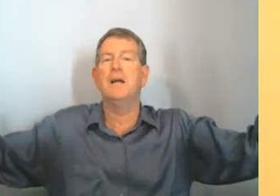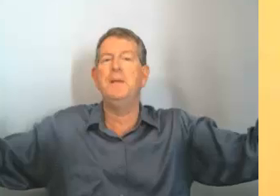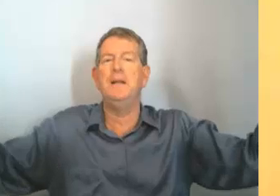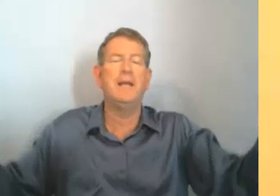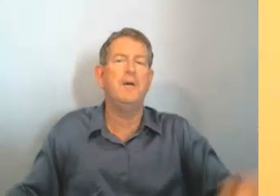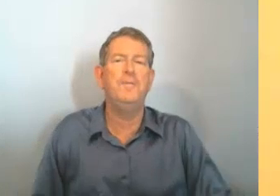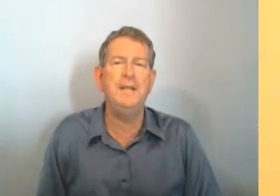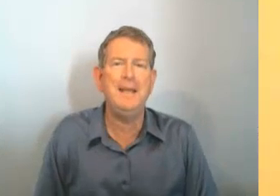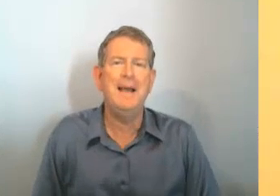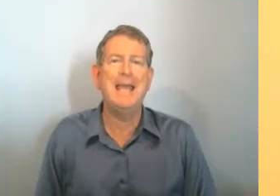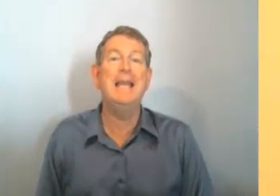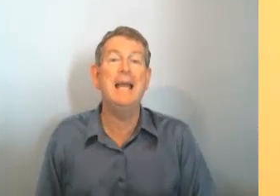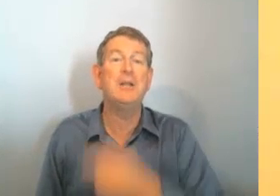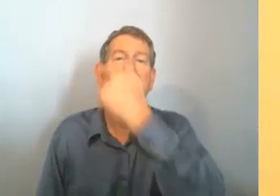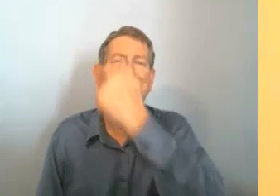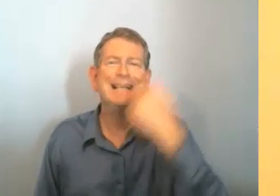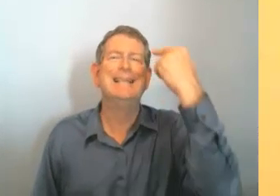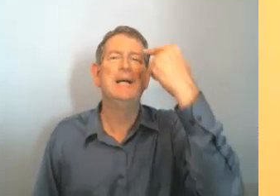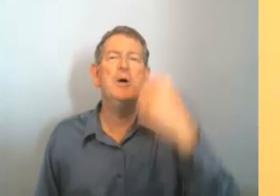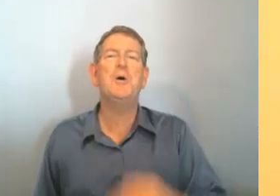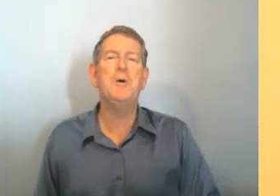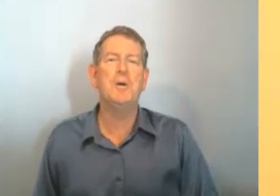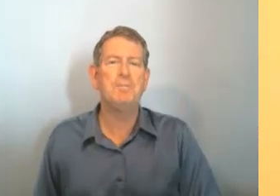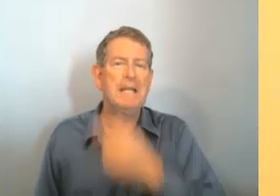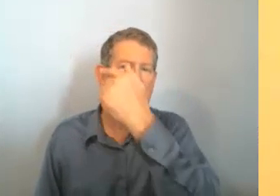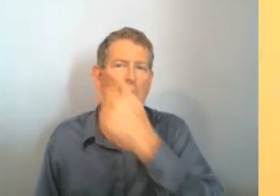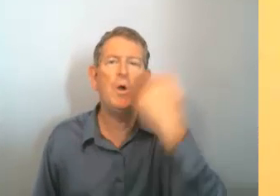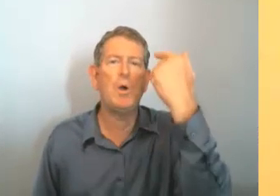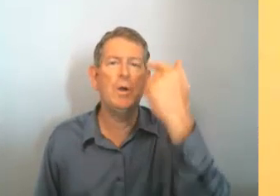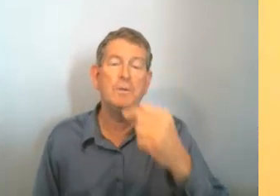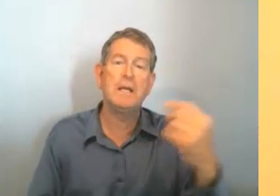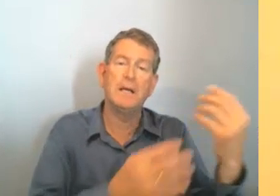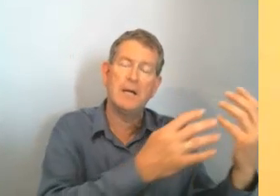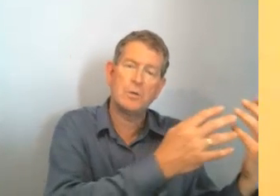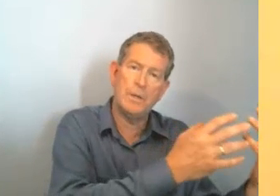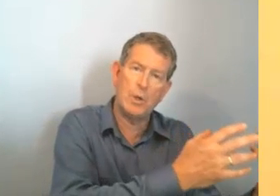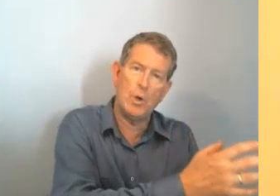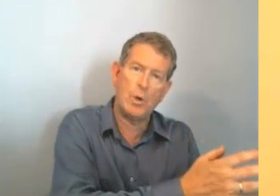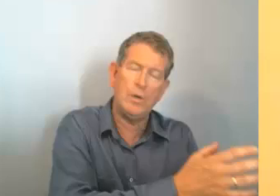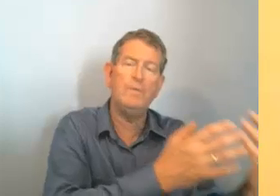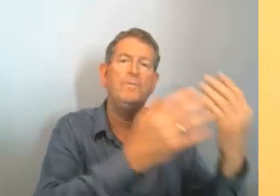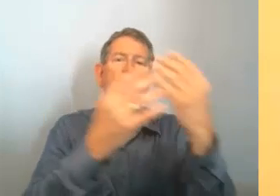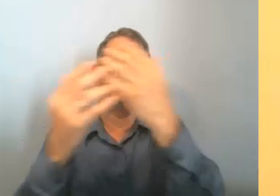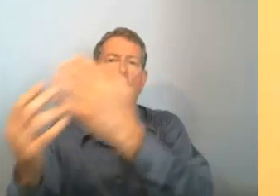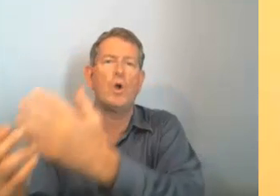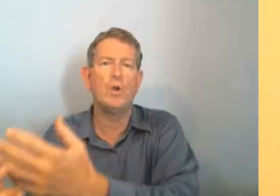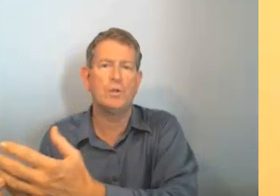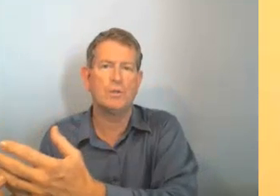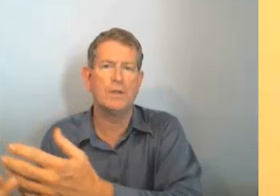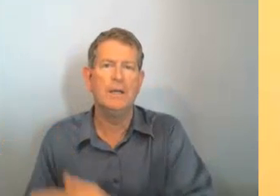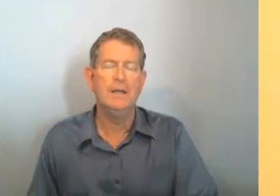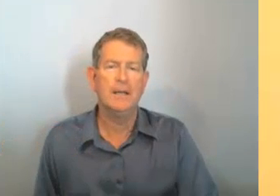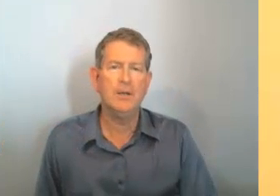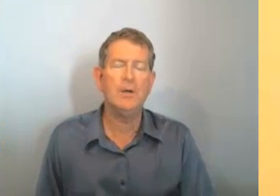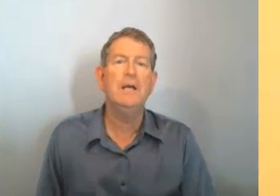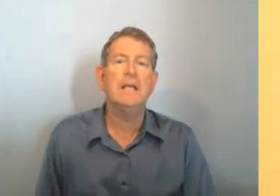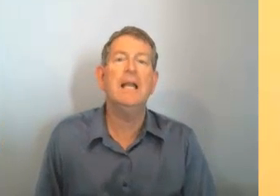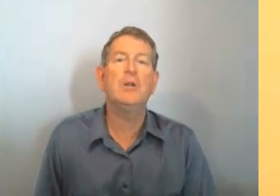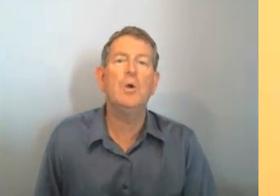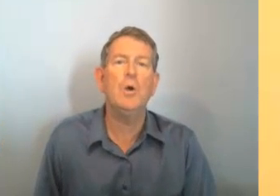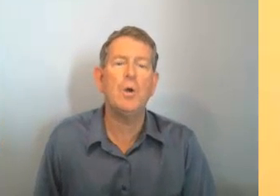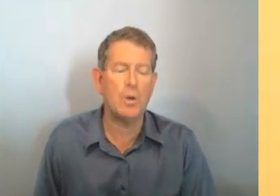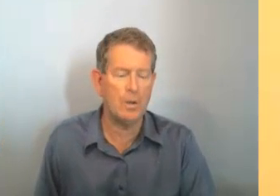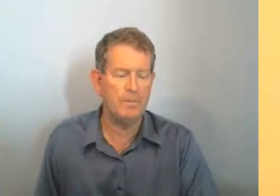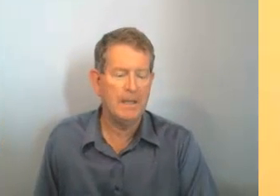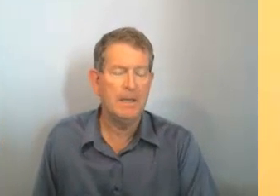l'école termine, l'école finit, et il est heureux. Il est heureux. On dit qu'un garçon est heureux, une fille est heureuse. D'accord? Il